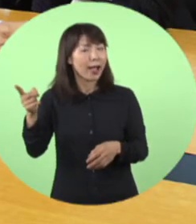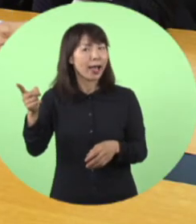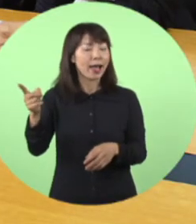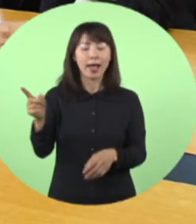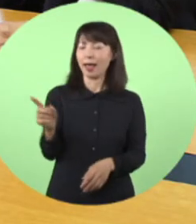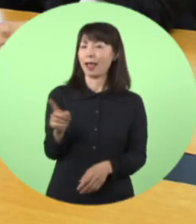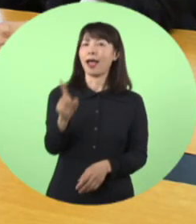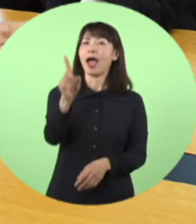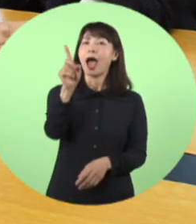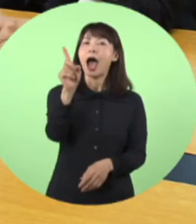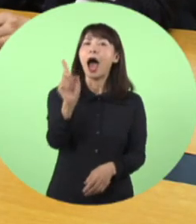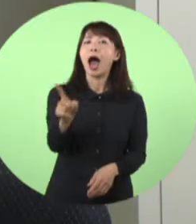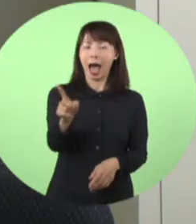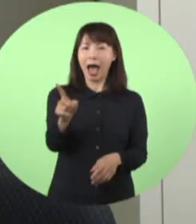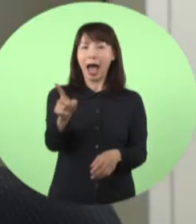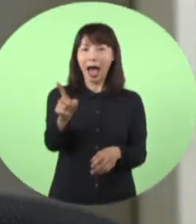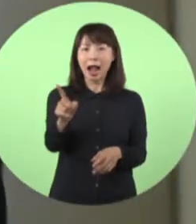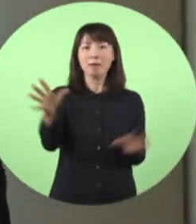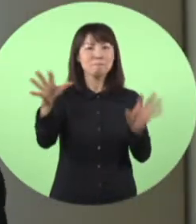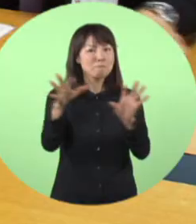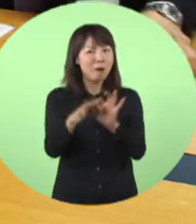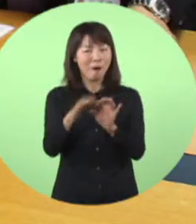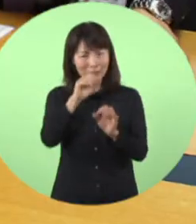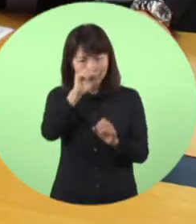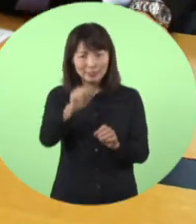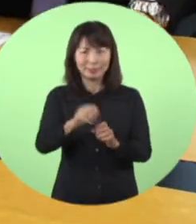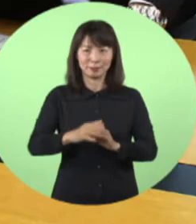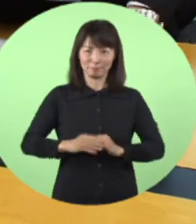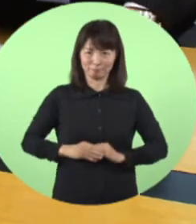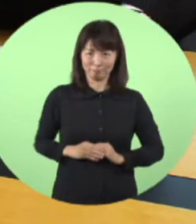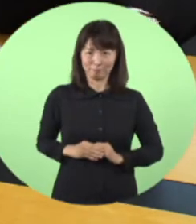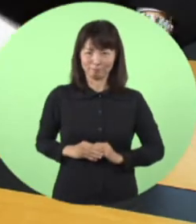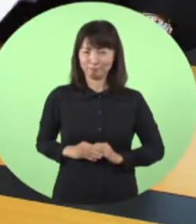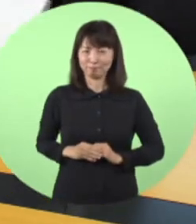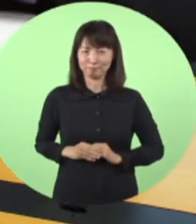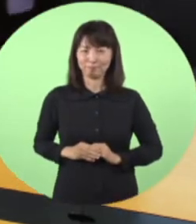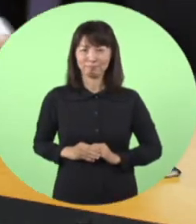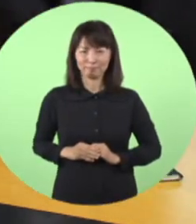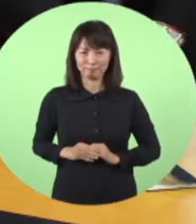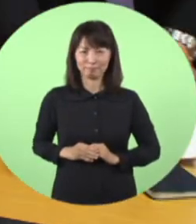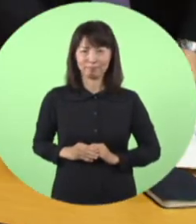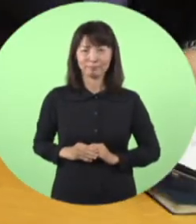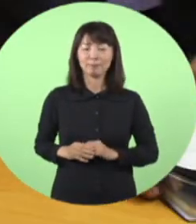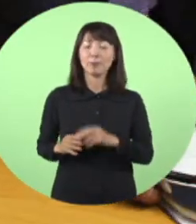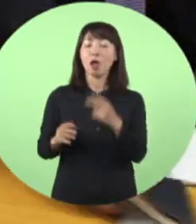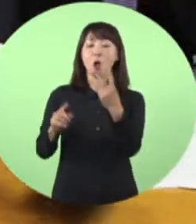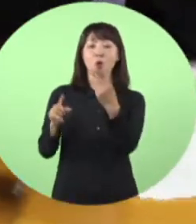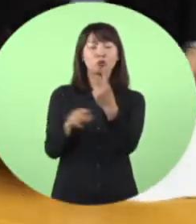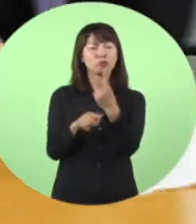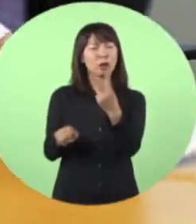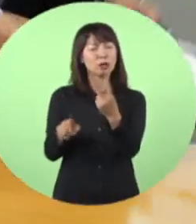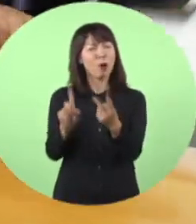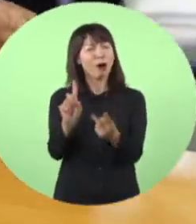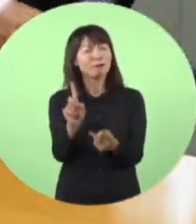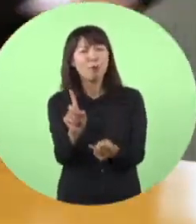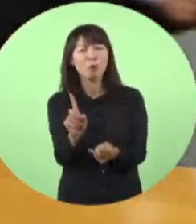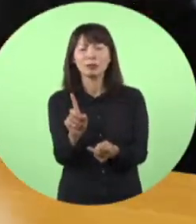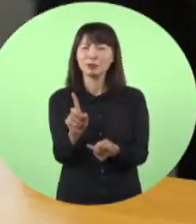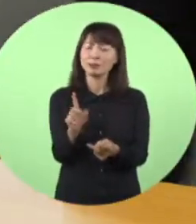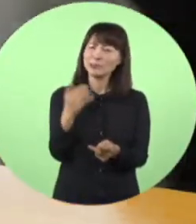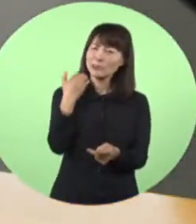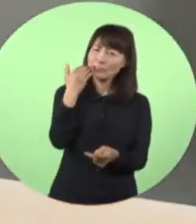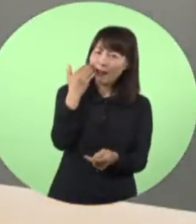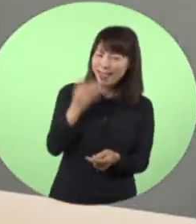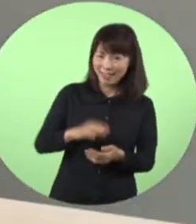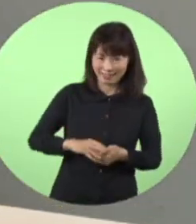これだよこれ。これでいこう。 はい。 一体この二人は何者。この後